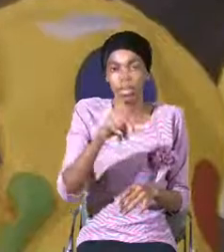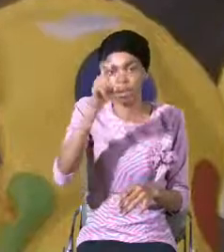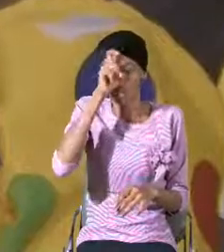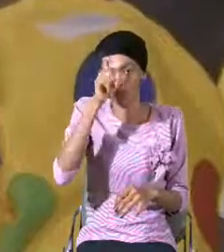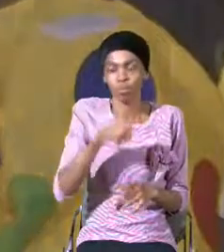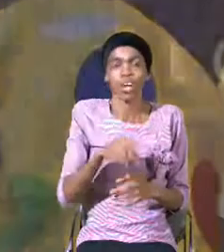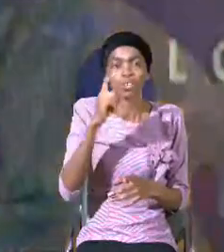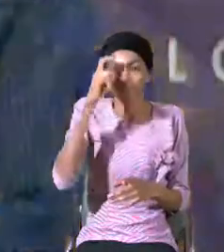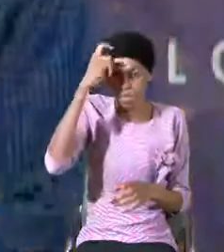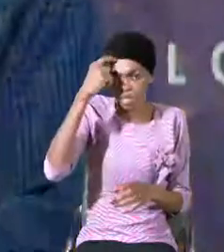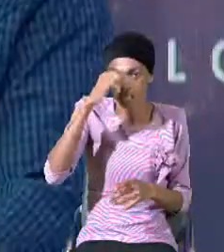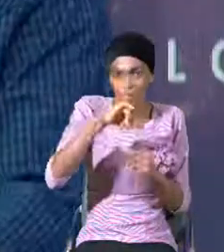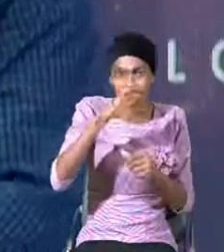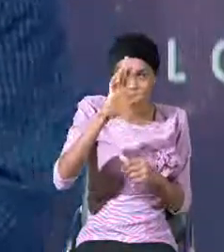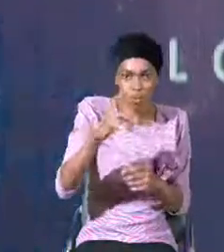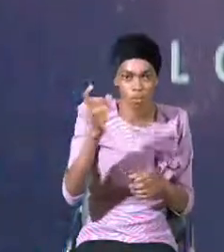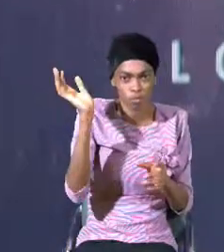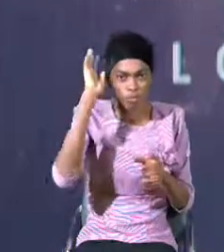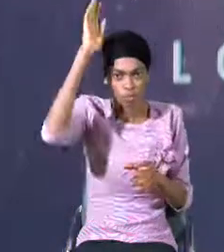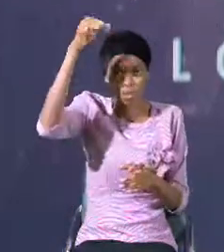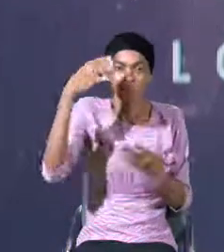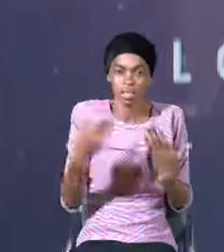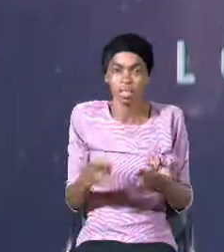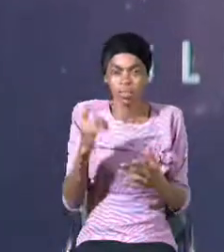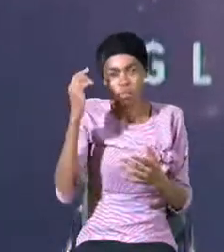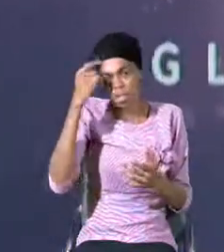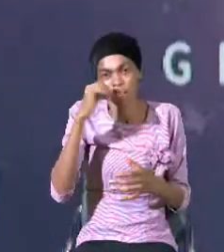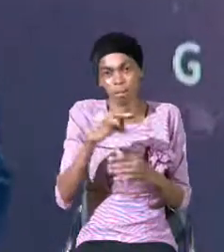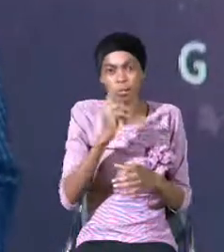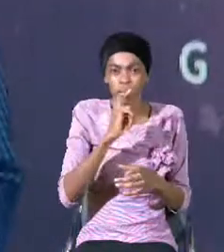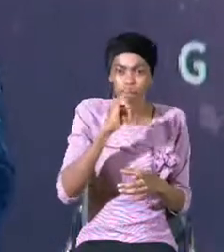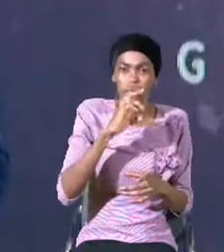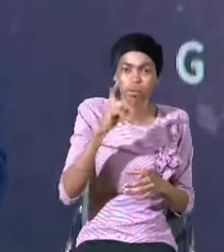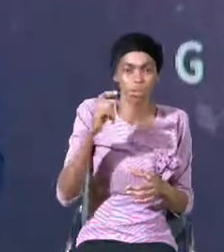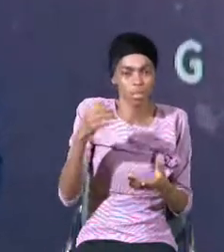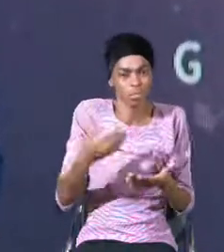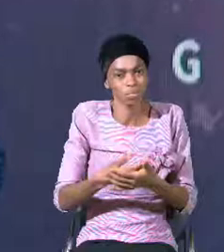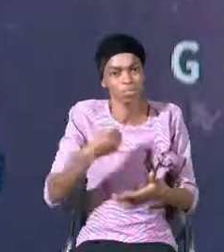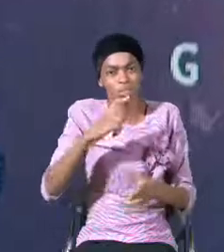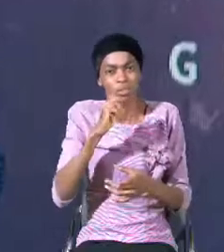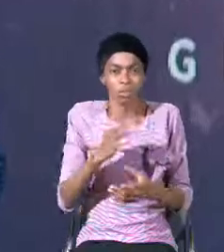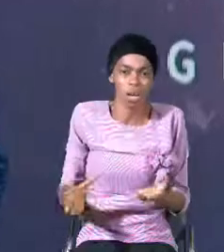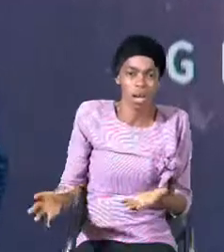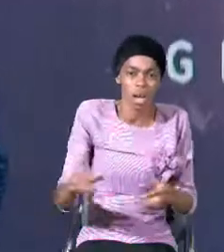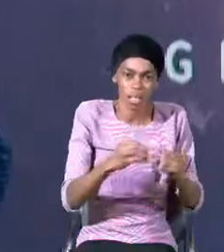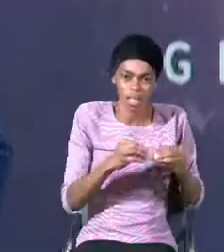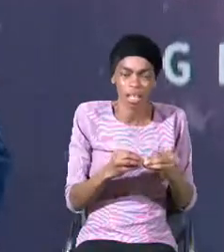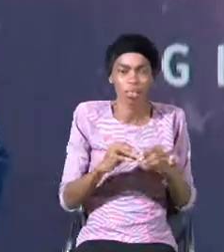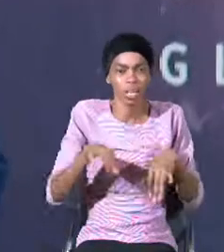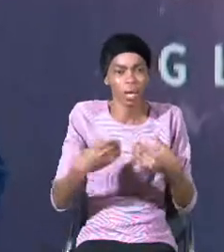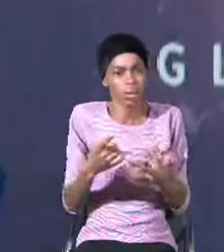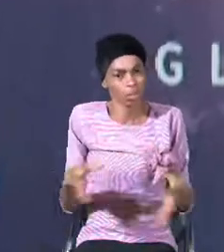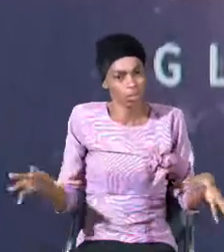Pensez à l'avenir maintenant. Pensez à là où vous allez. Pensez aux richesses. Comment vous avez acquis